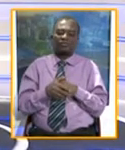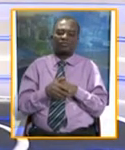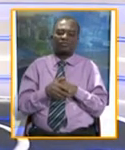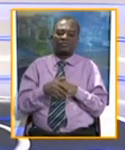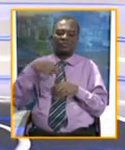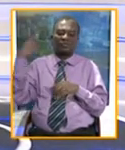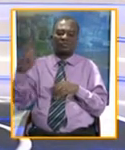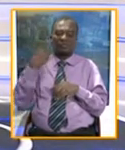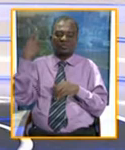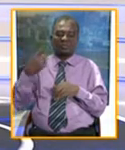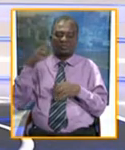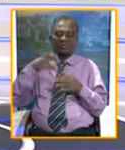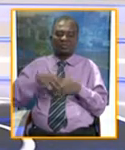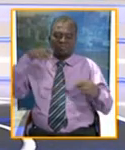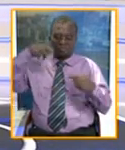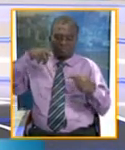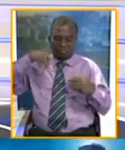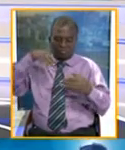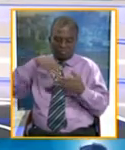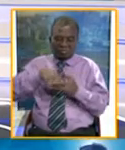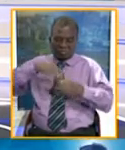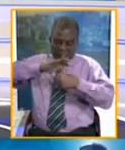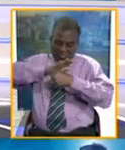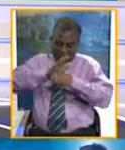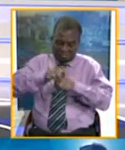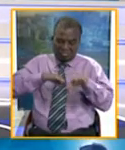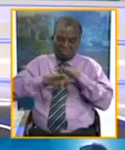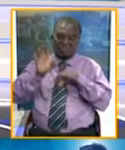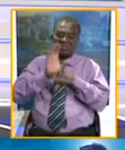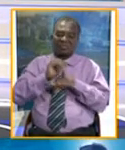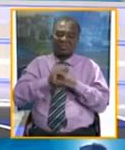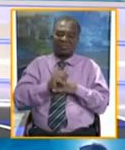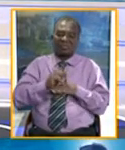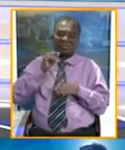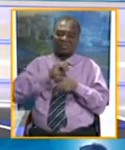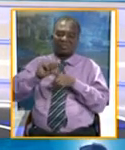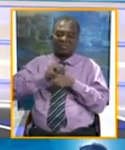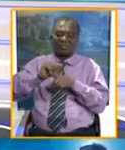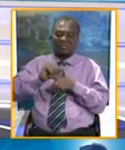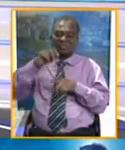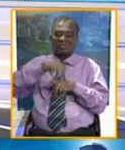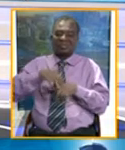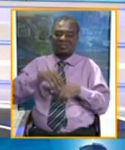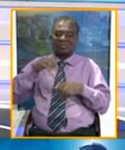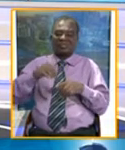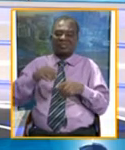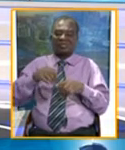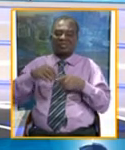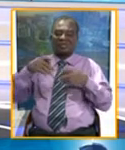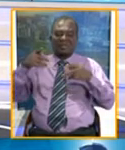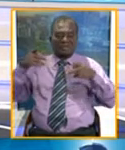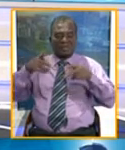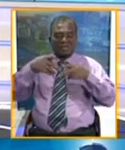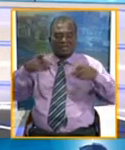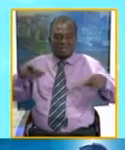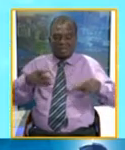Et toujours dans le cadre de la lutte contre le coronavirus en Côte d'Ivoire, cette formation des points focaux des districts